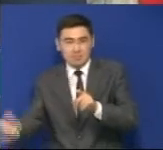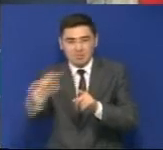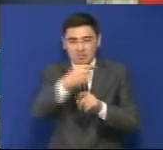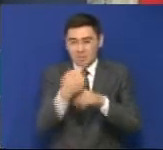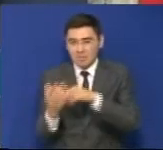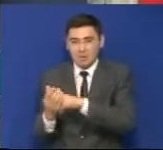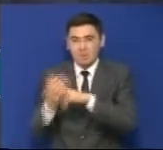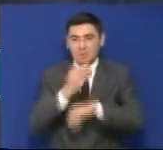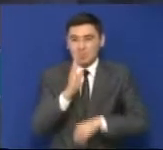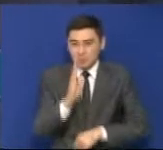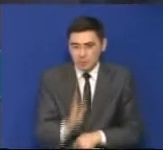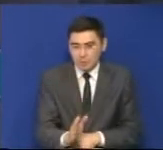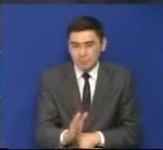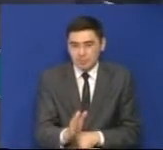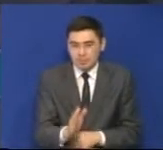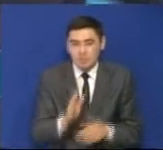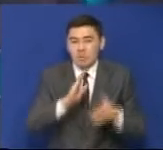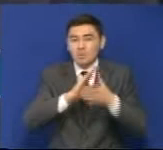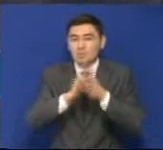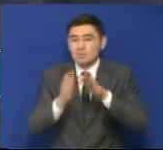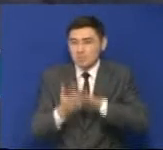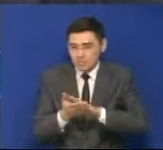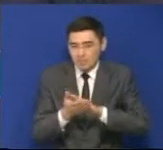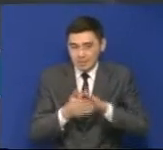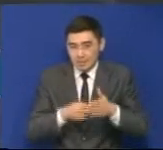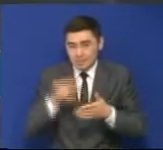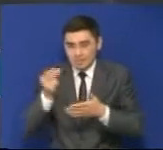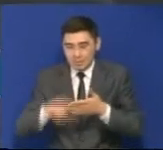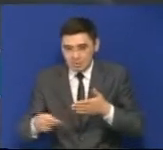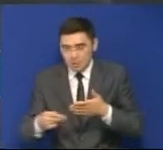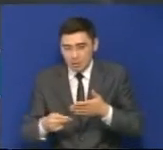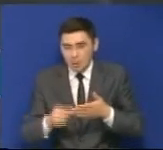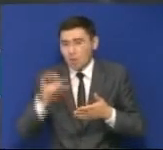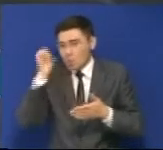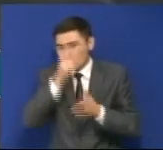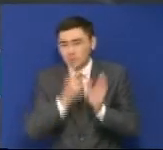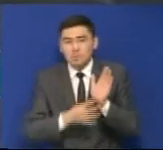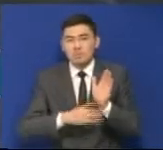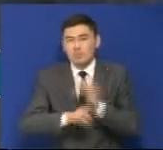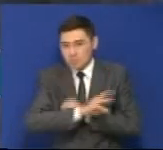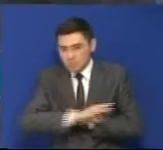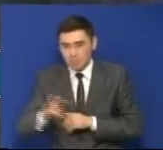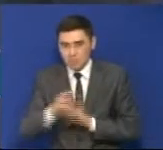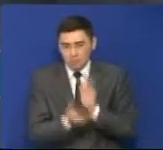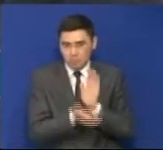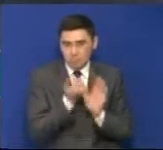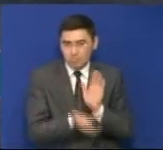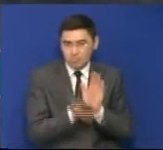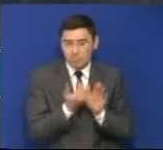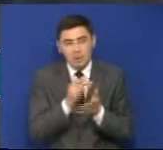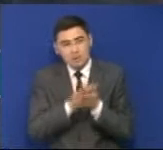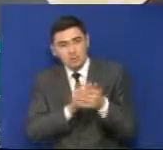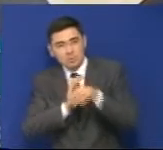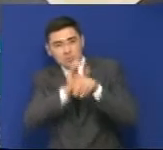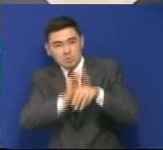арқылы жеткізе алады. Бұл келісімнен Қазақстан да ұтады. Өйткені жылына 90 миллион тонна мұнай өндіретін еліміз үшін жаңа нарыққа жол